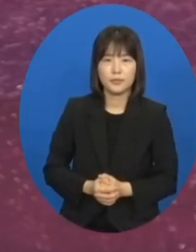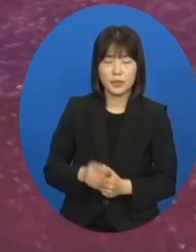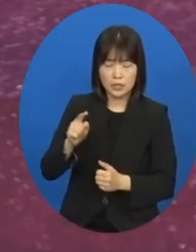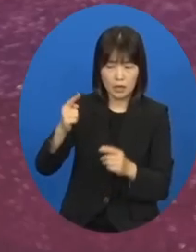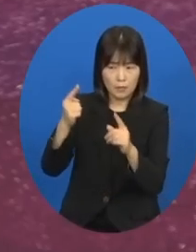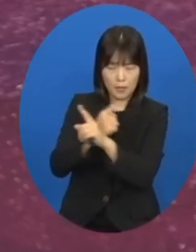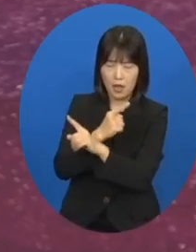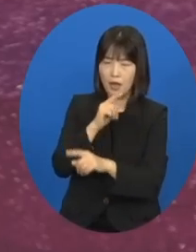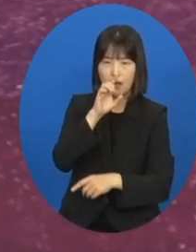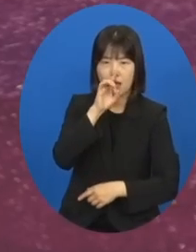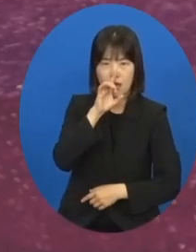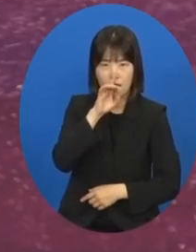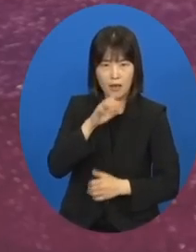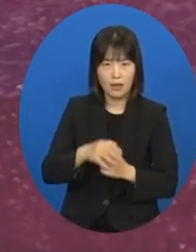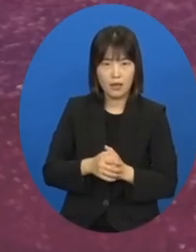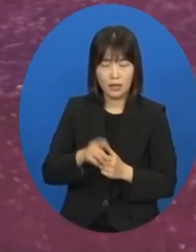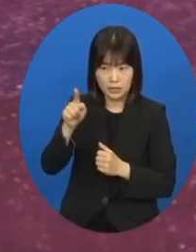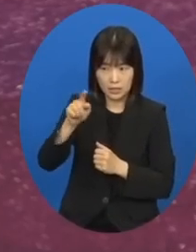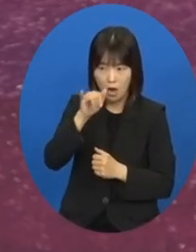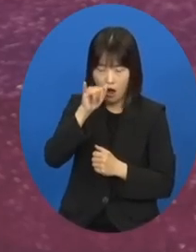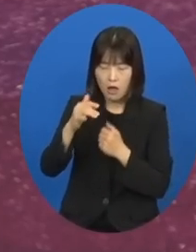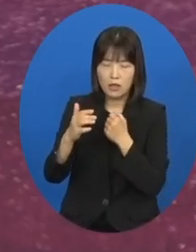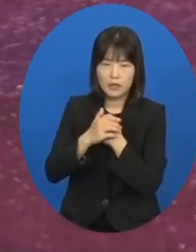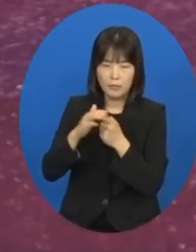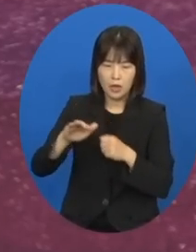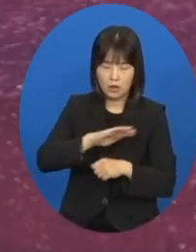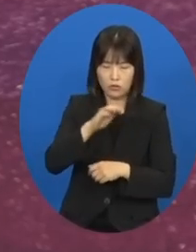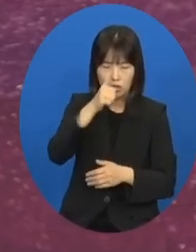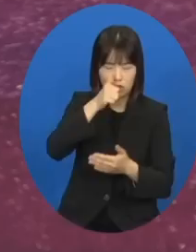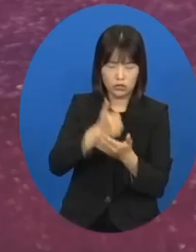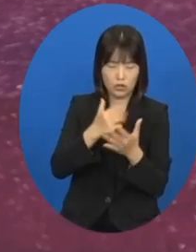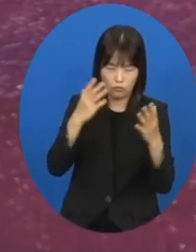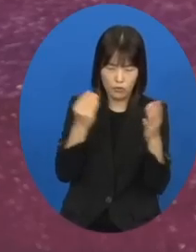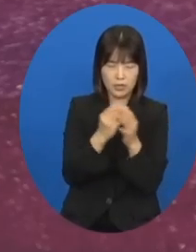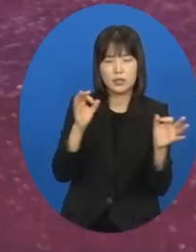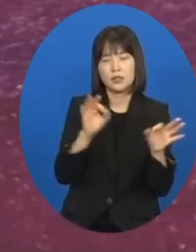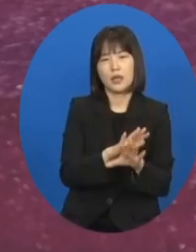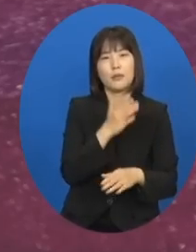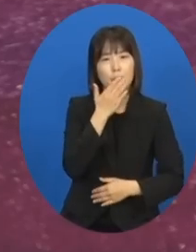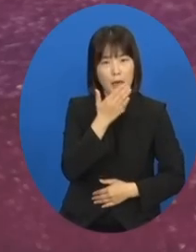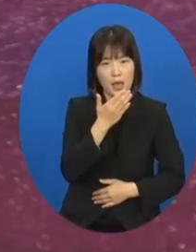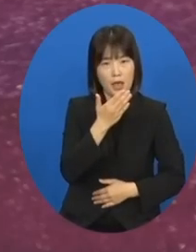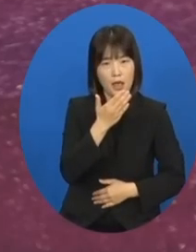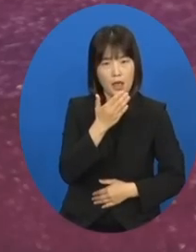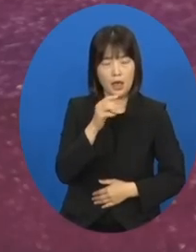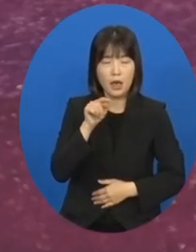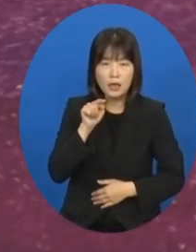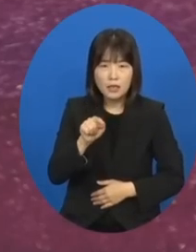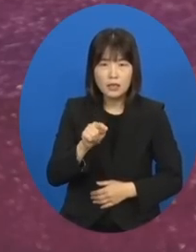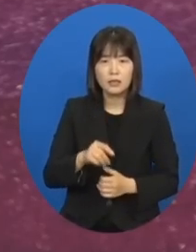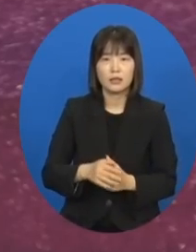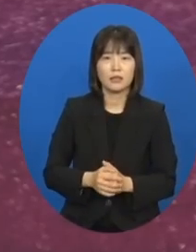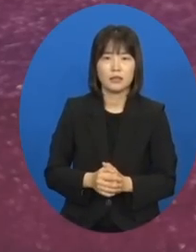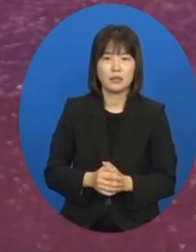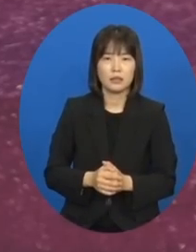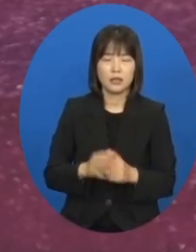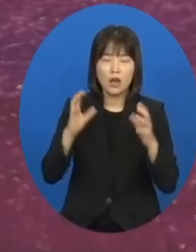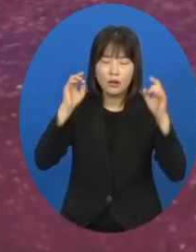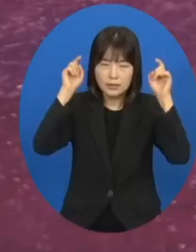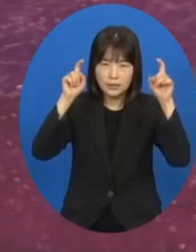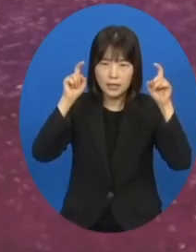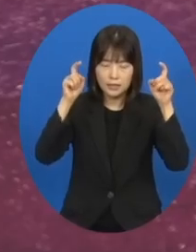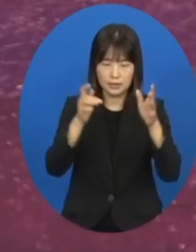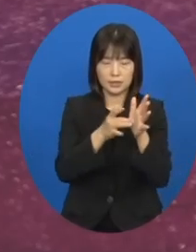그것이 있기 때문에 우리의 죄가 완전히 사라지게 되는 것이죠 이것이 궁극적이신 어린양이신